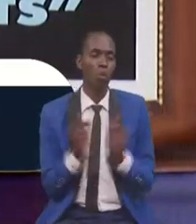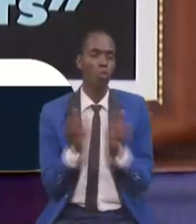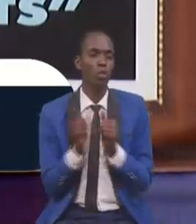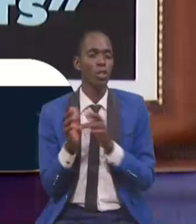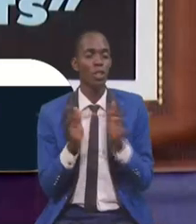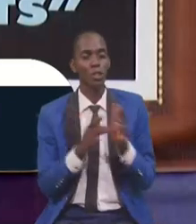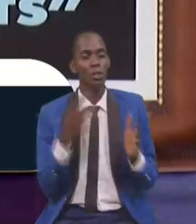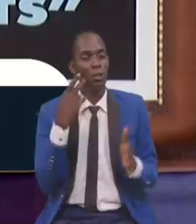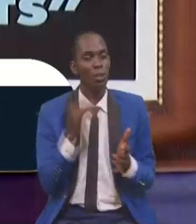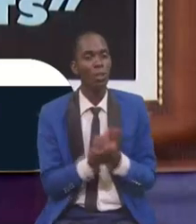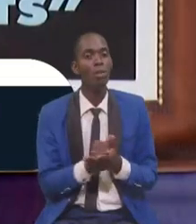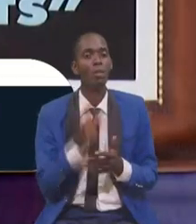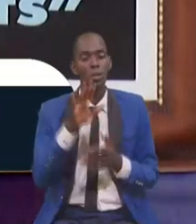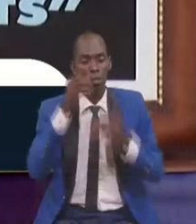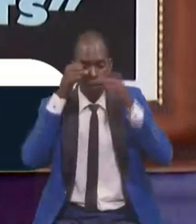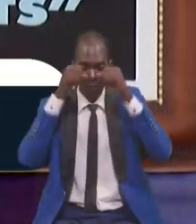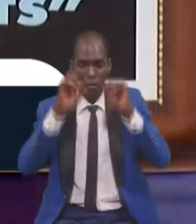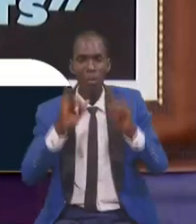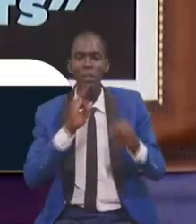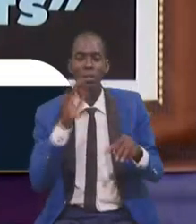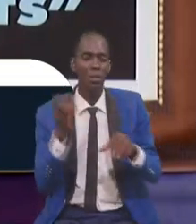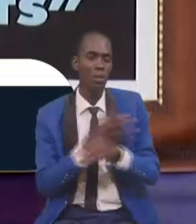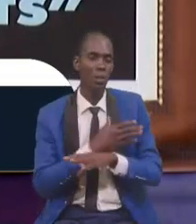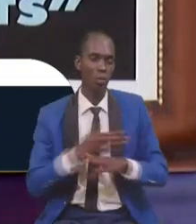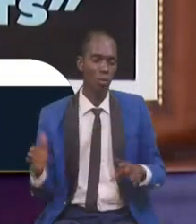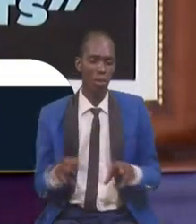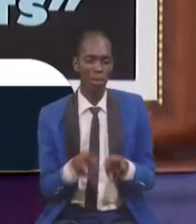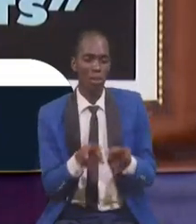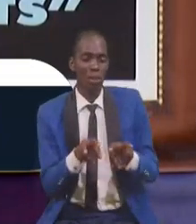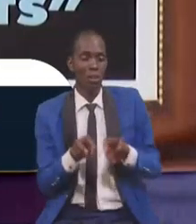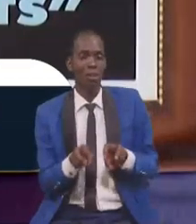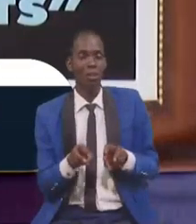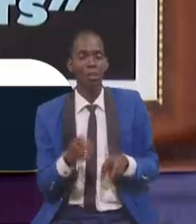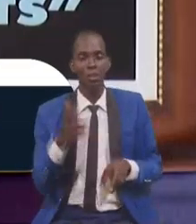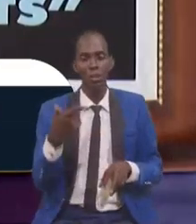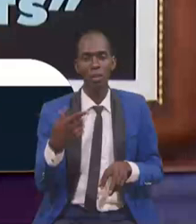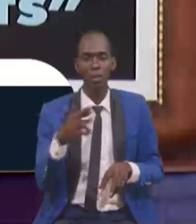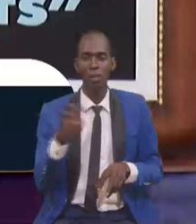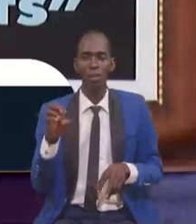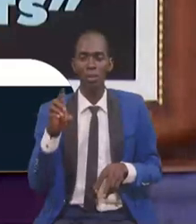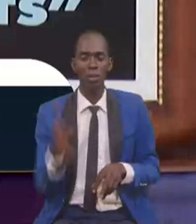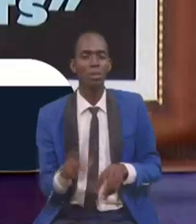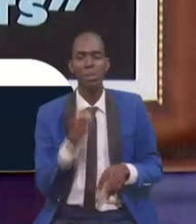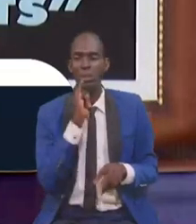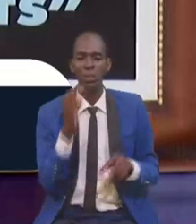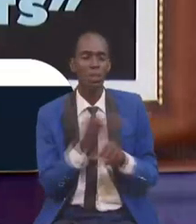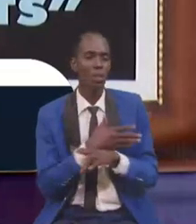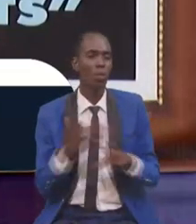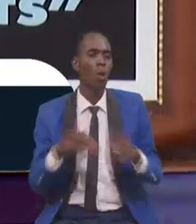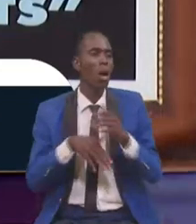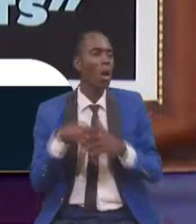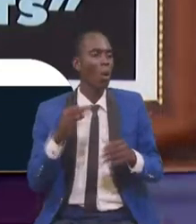l'homme le plus avare des hommes. Quand vous rencontrez Jésus, la cupidité va disparaître, l'avarice